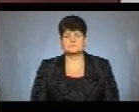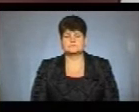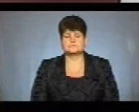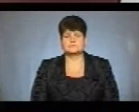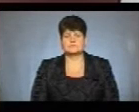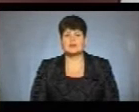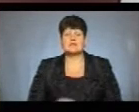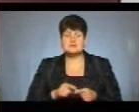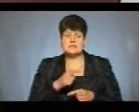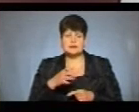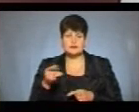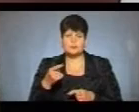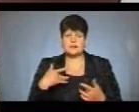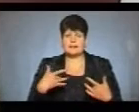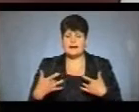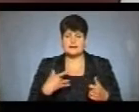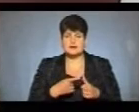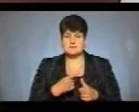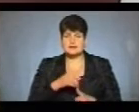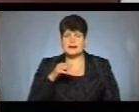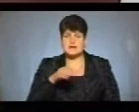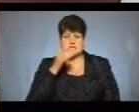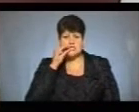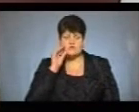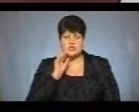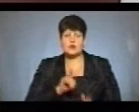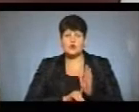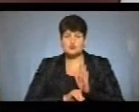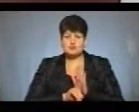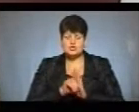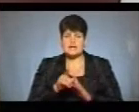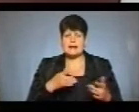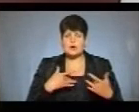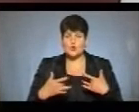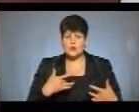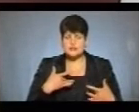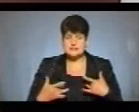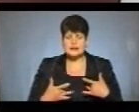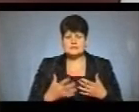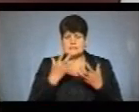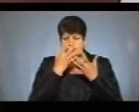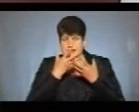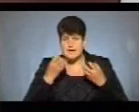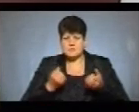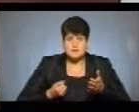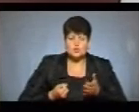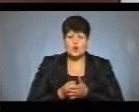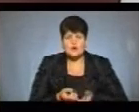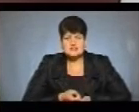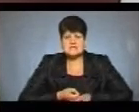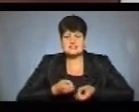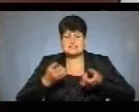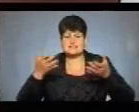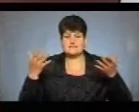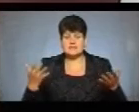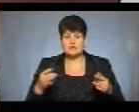У ці хвилини в Тернопільському драмтеатрі імені Тараса Шевченка розпочинається концерт «Із темряви до світла», мистецька пісня, опера в